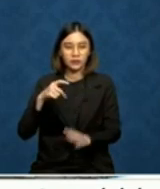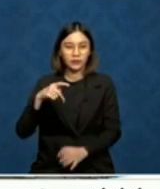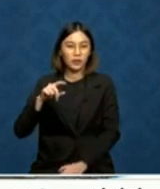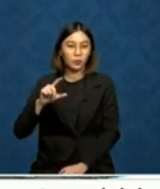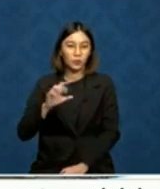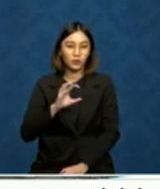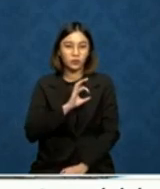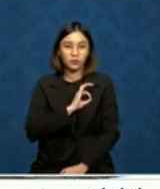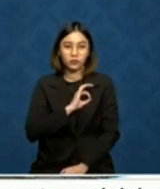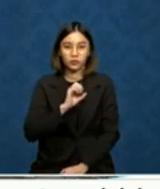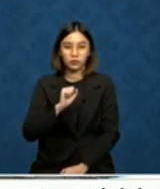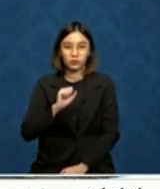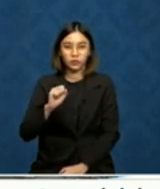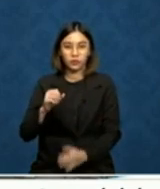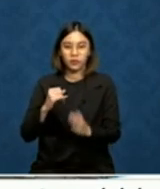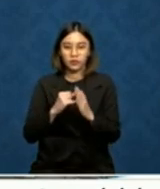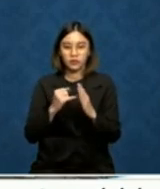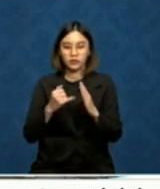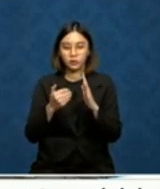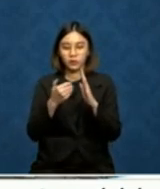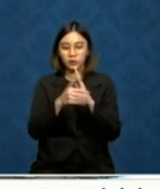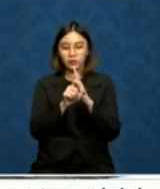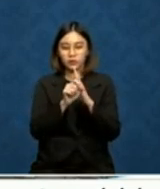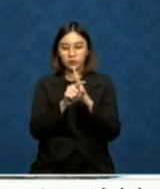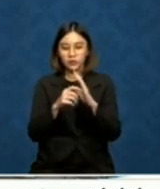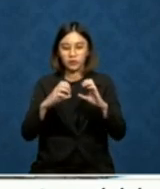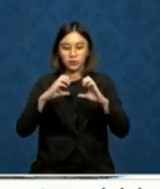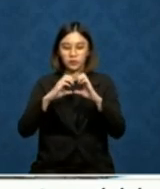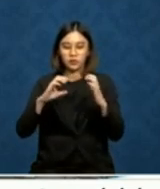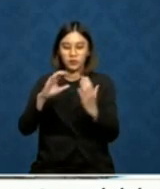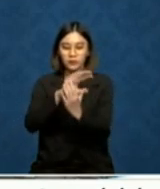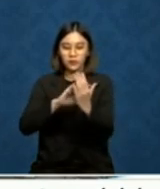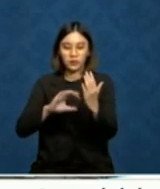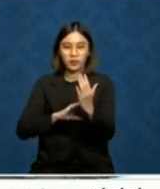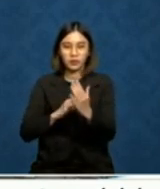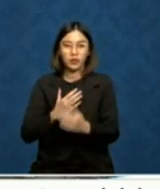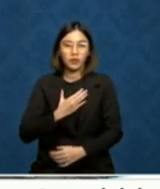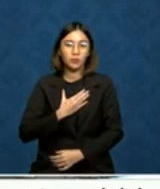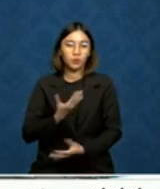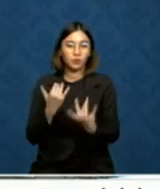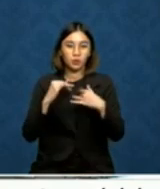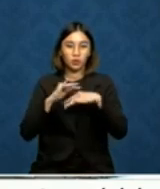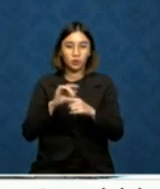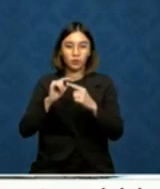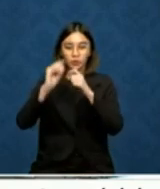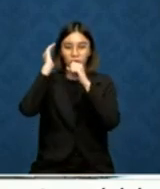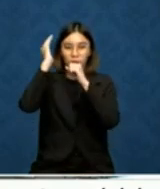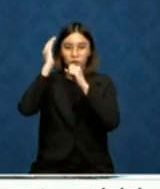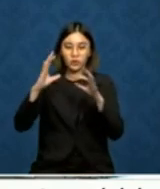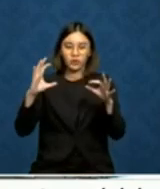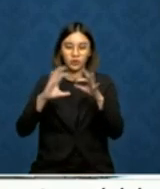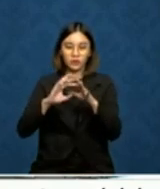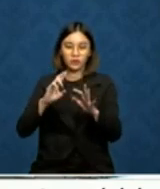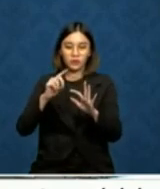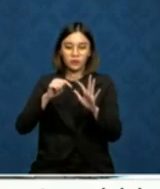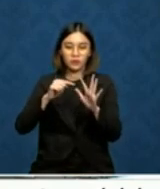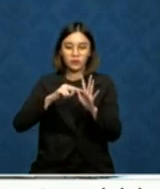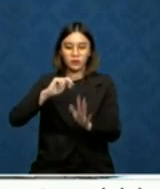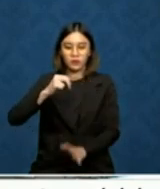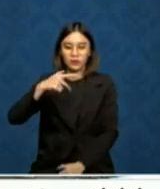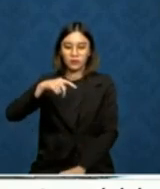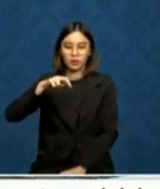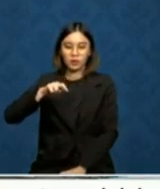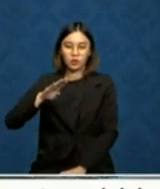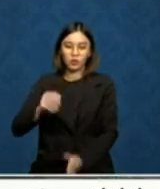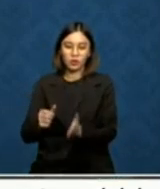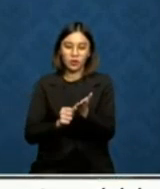มาชิกสภาผู้แทนราษฎรจังหวัดศรีสะเกษพรรคภูมิใจไทยผมขอมีส่วนร่วมอภิปรายเกี่ยวกับร่างพระราชบัญญัติแก้ไขเพิ่ม